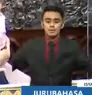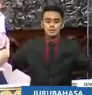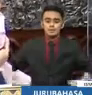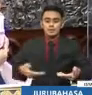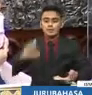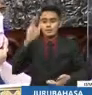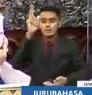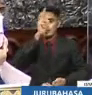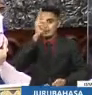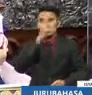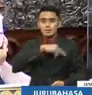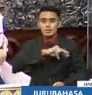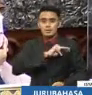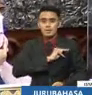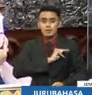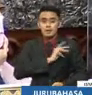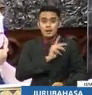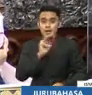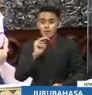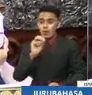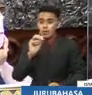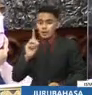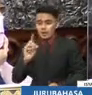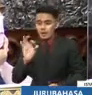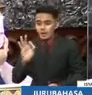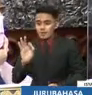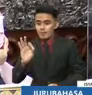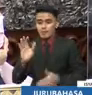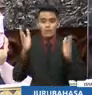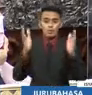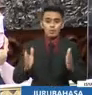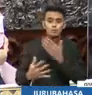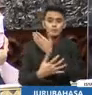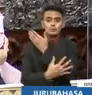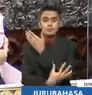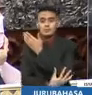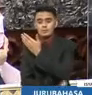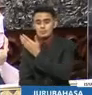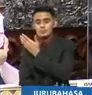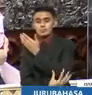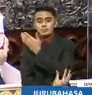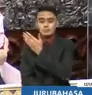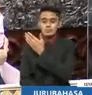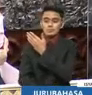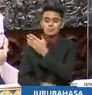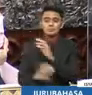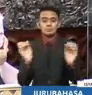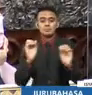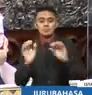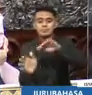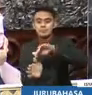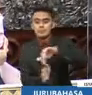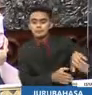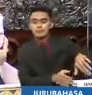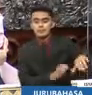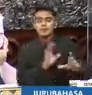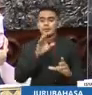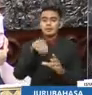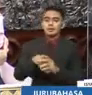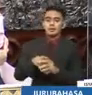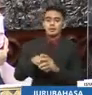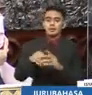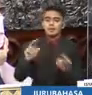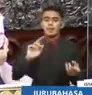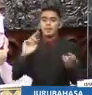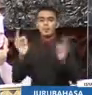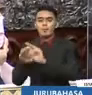kementerian keuangan supaya golongan Rencana tidak Amira madlife tidak terpikir dalam peralihan ini